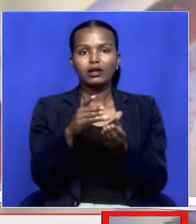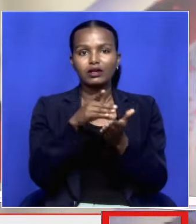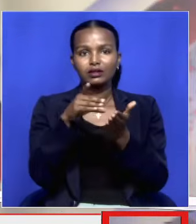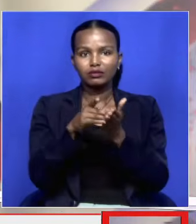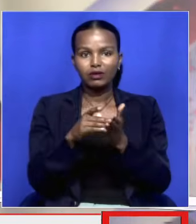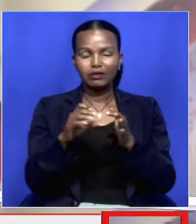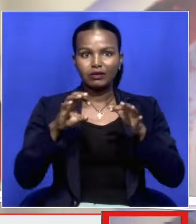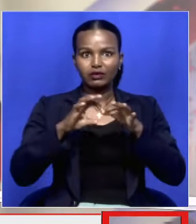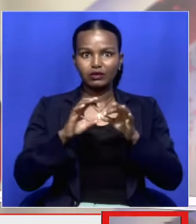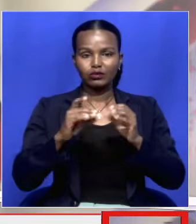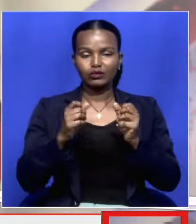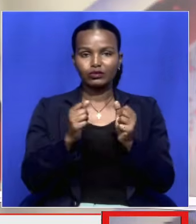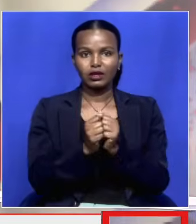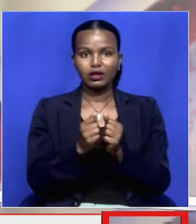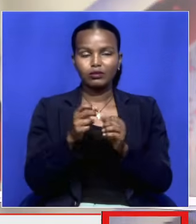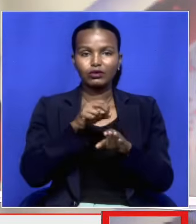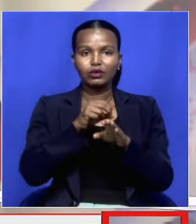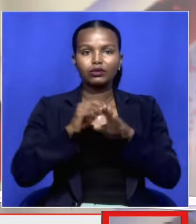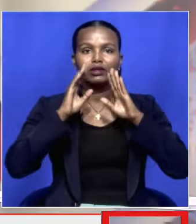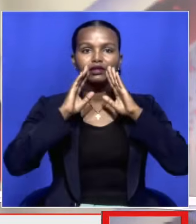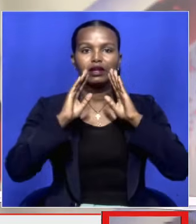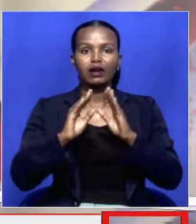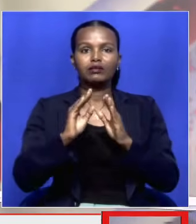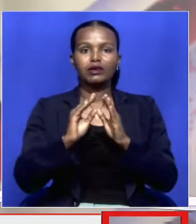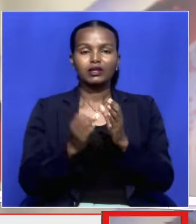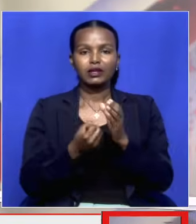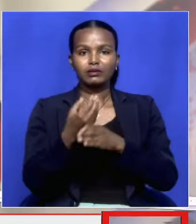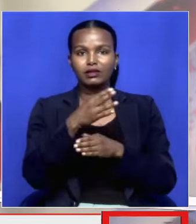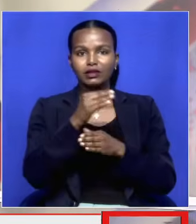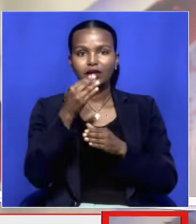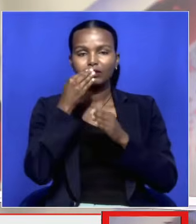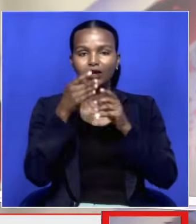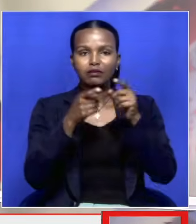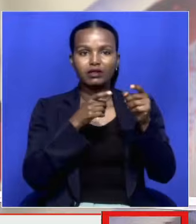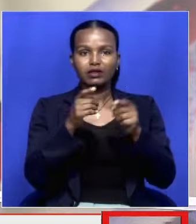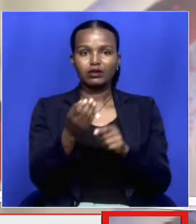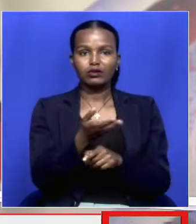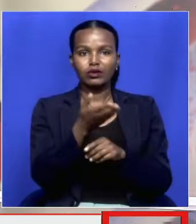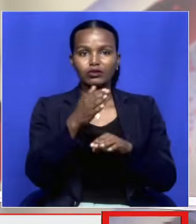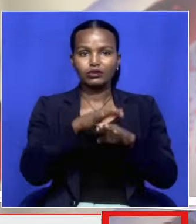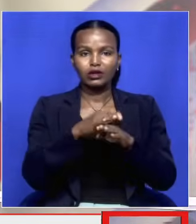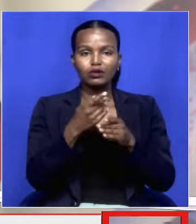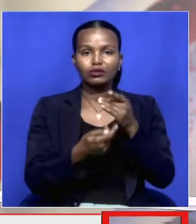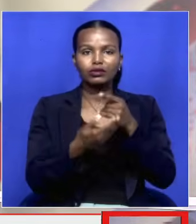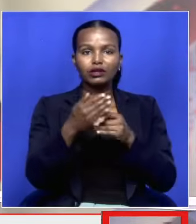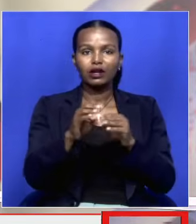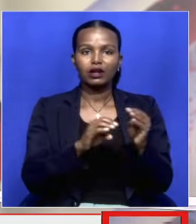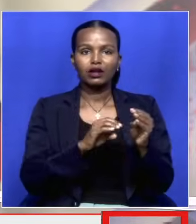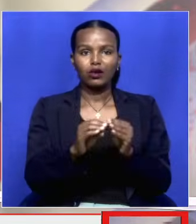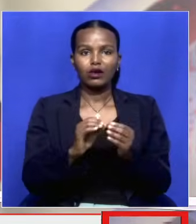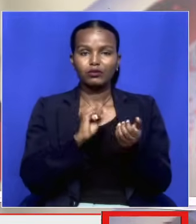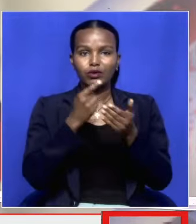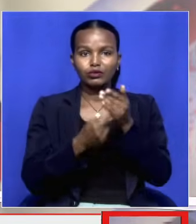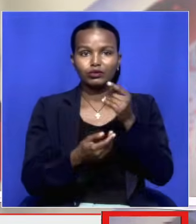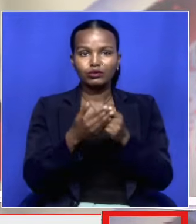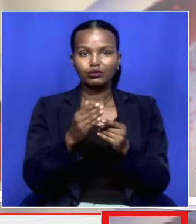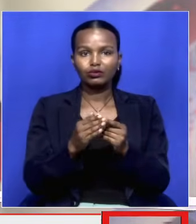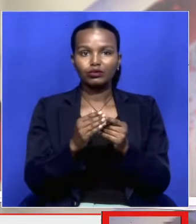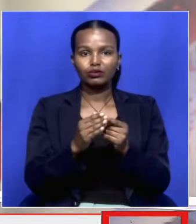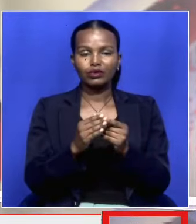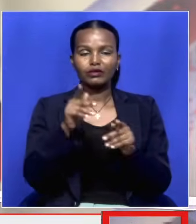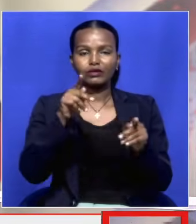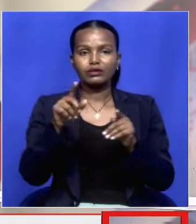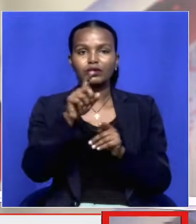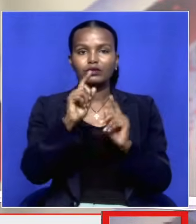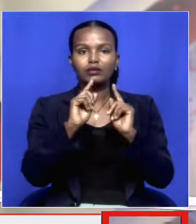የከተማዋ ማህበረሰብ ክፍሎች ጋር በወቅታዊ የሰላም የልማትና የመልካም አስተዳደር ጉዳዮች ላይ ውይይት አድርገዋል። በውይይቱም የህብረተሰቡን